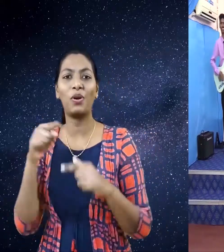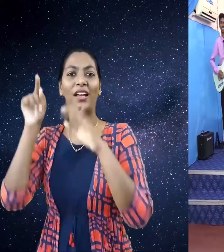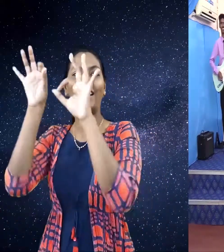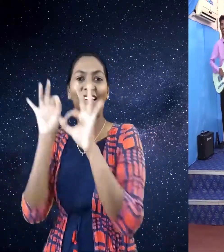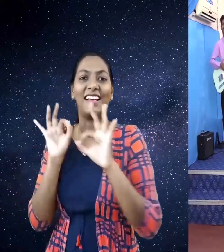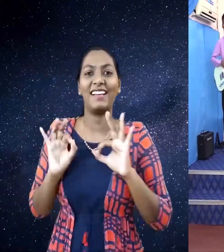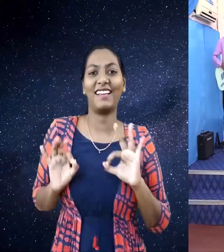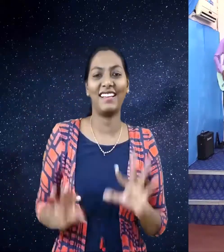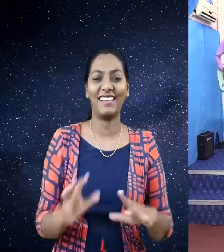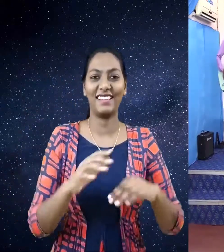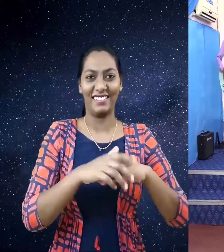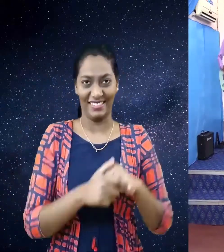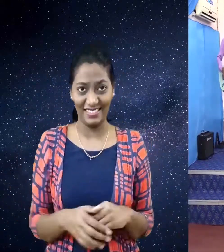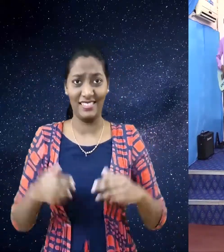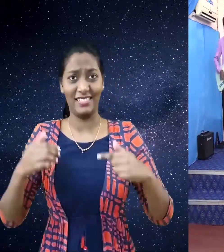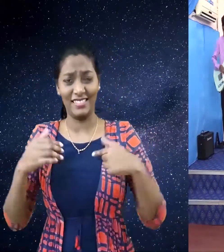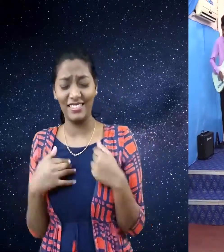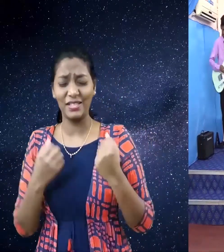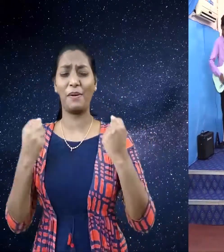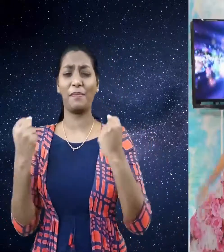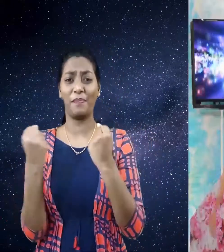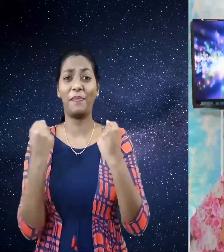हूँ मैं जानता